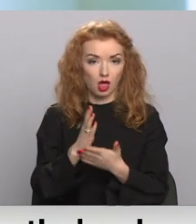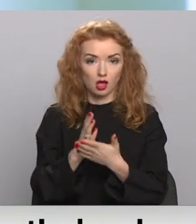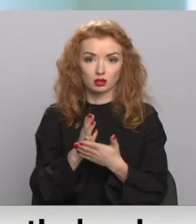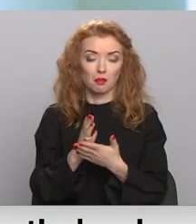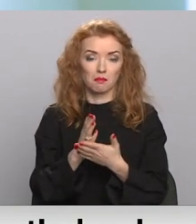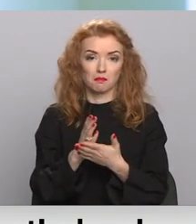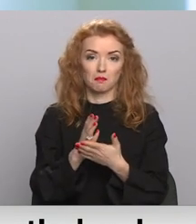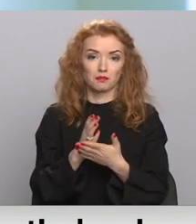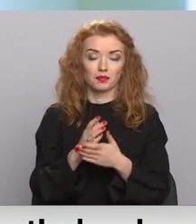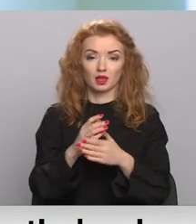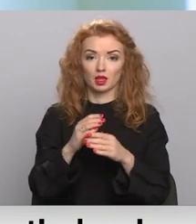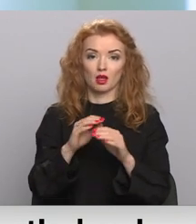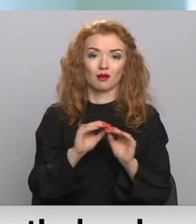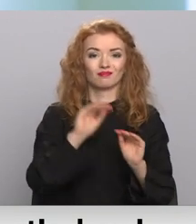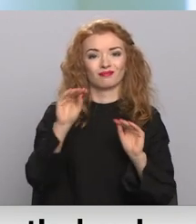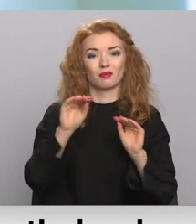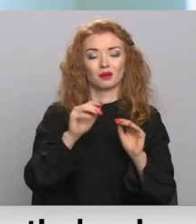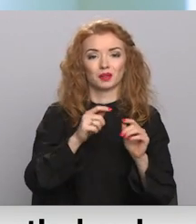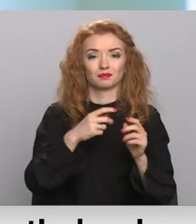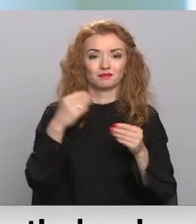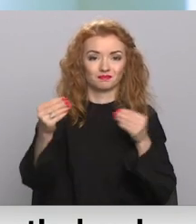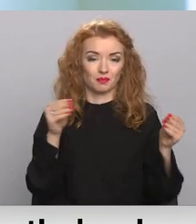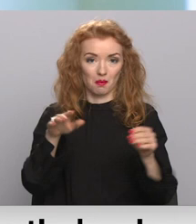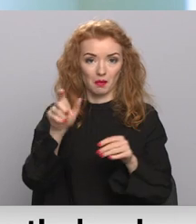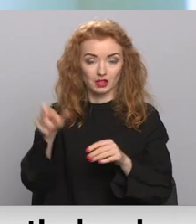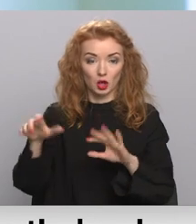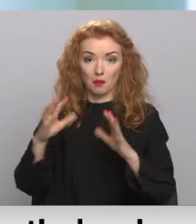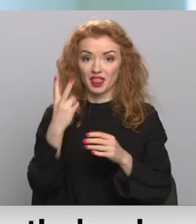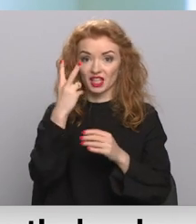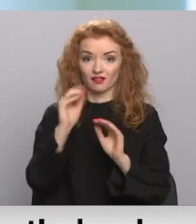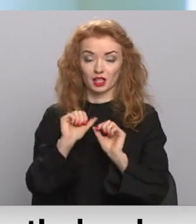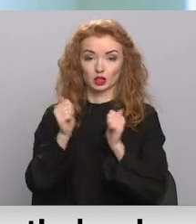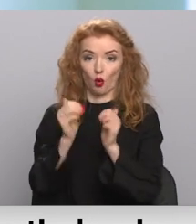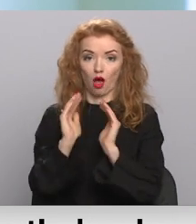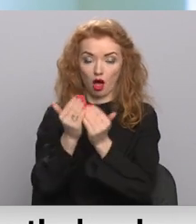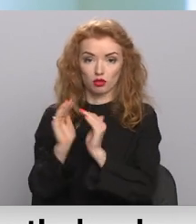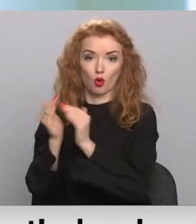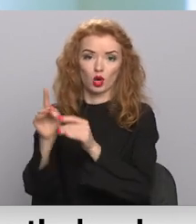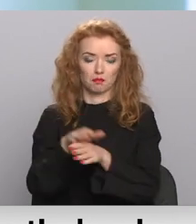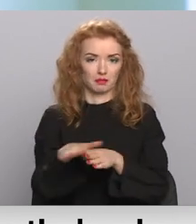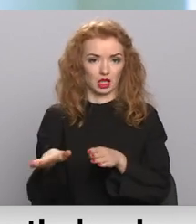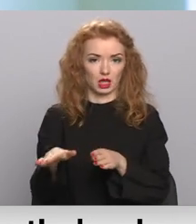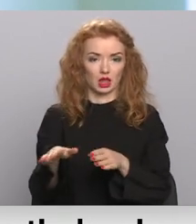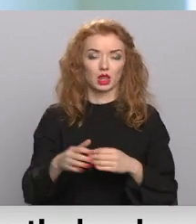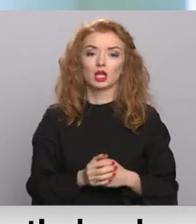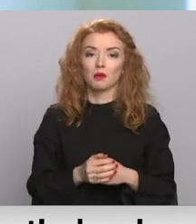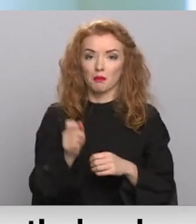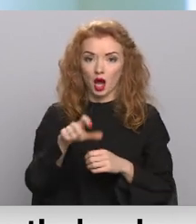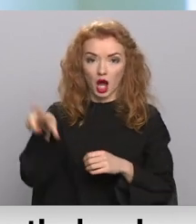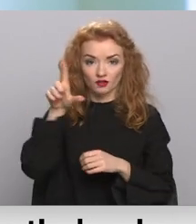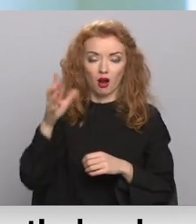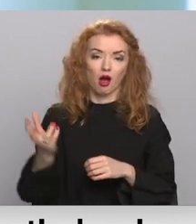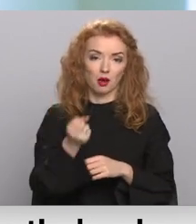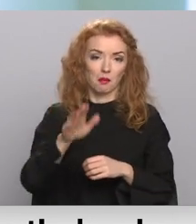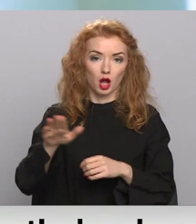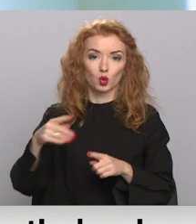neesam vēl izvietojuši pacientus, bet tie divi izolatori principā plus mīnus visu laiku ir piepildīti. Pārsvarā ar bērnu